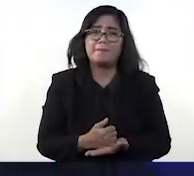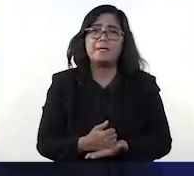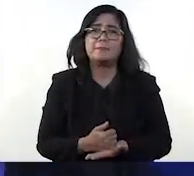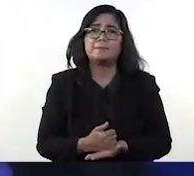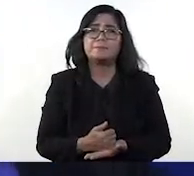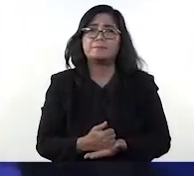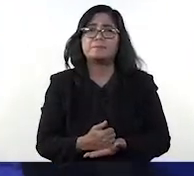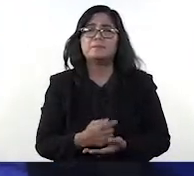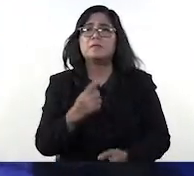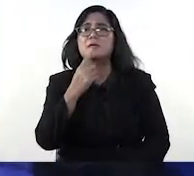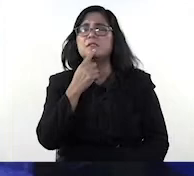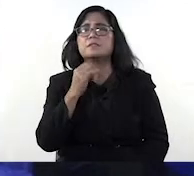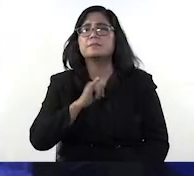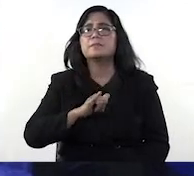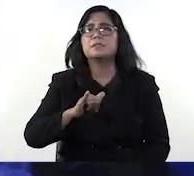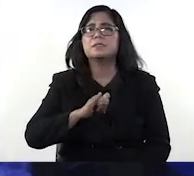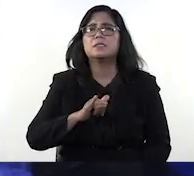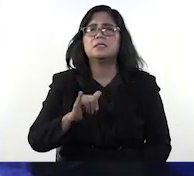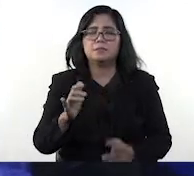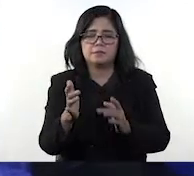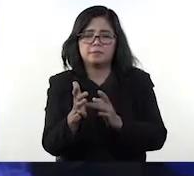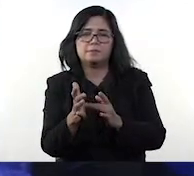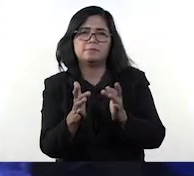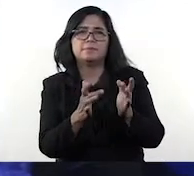Hai seperti